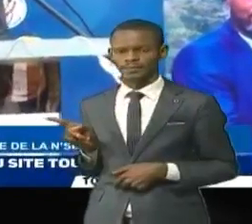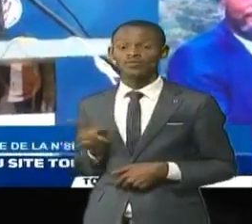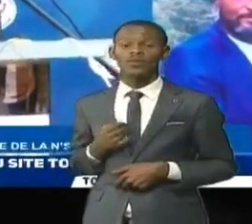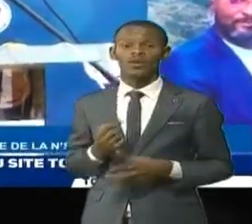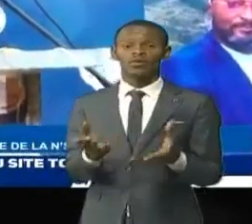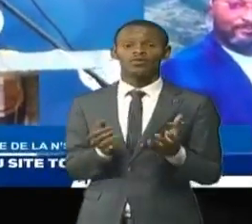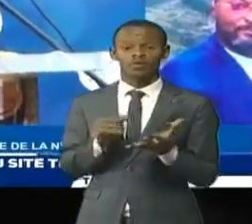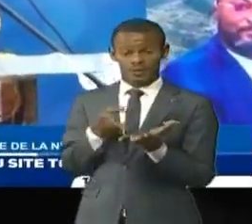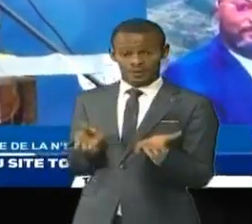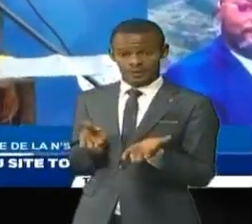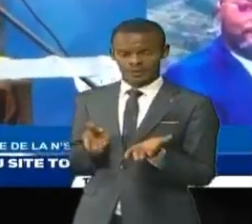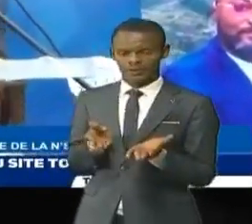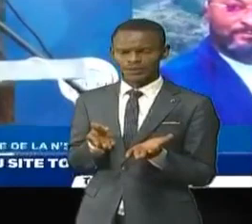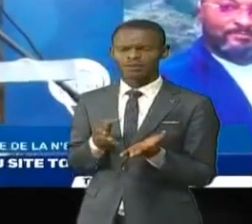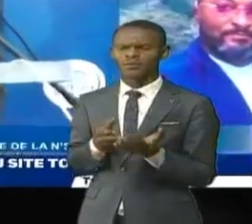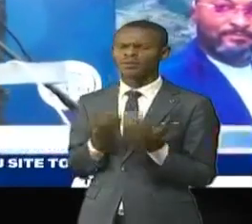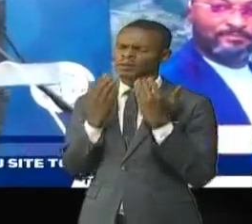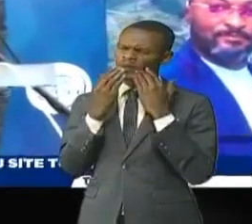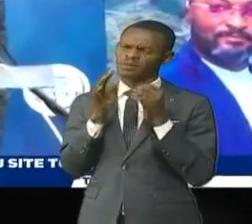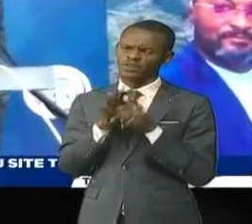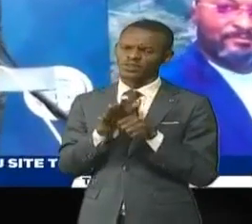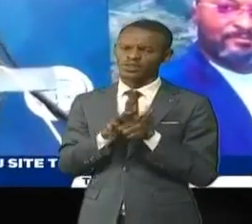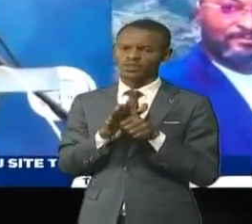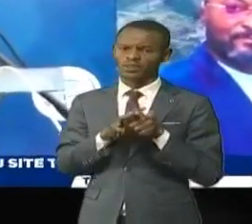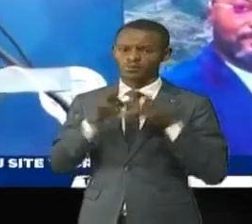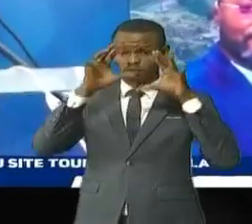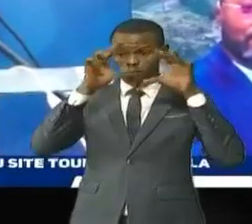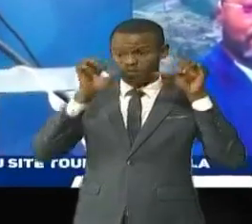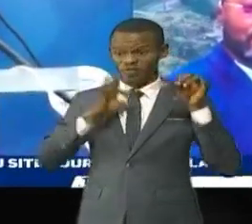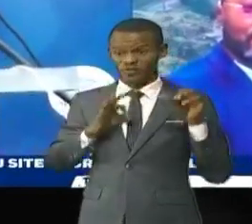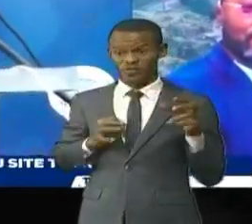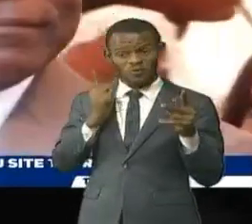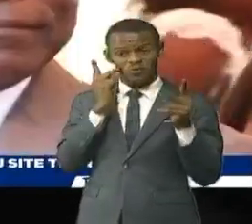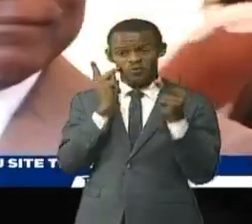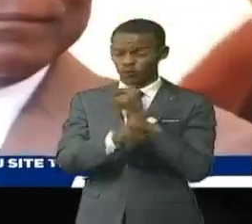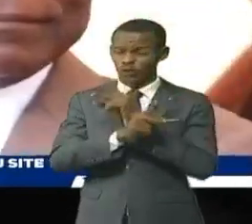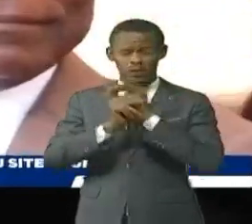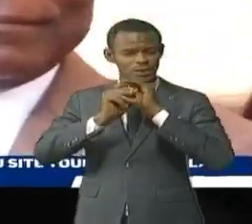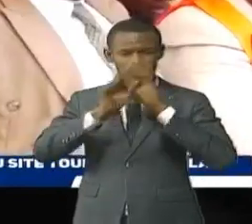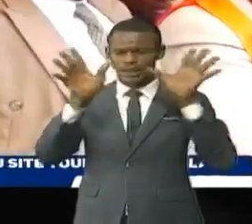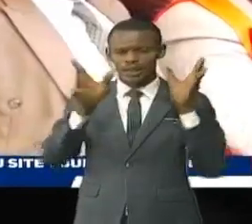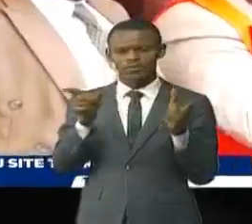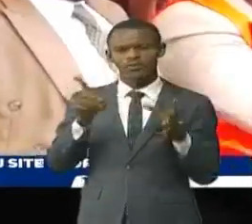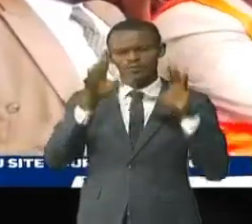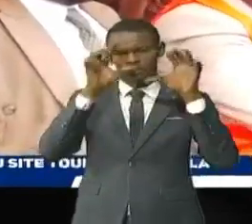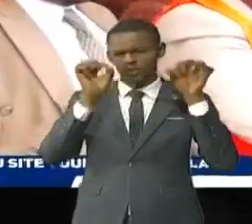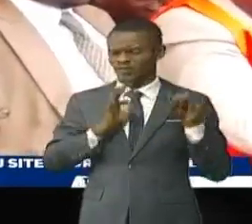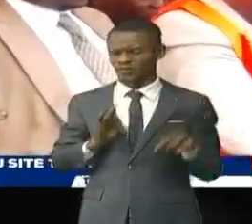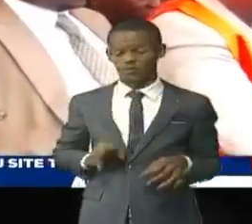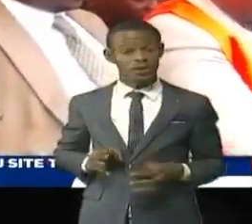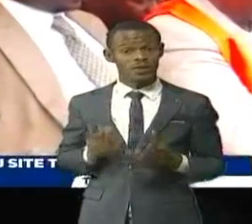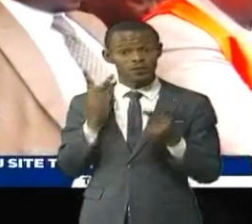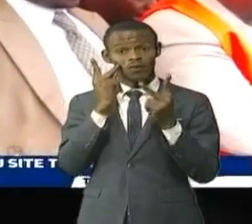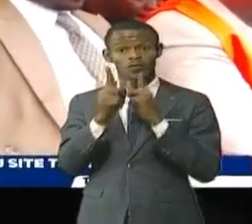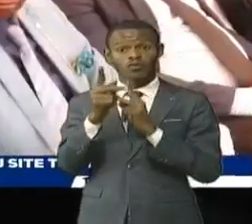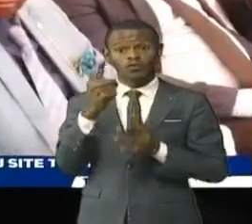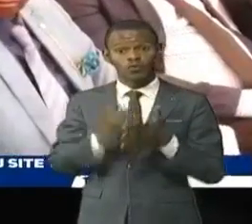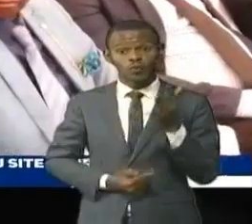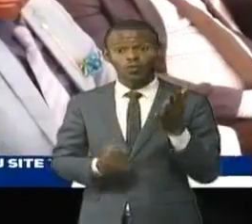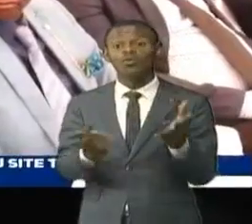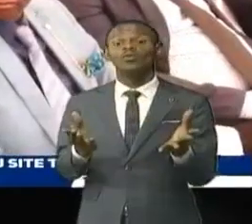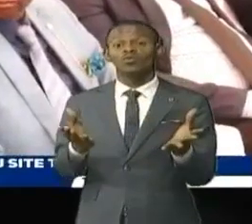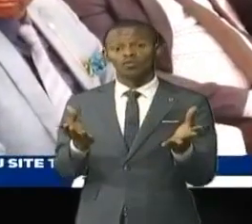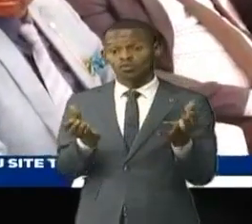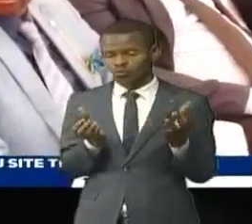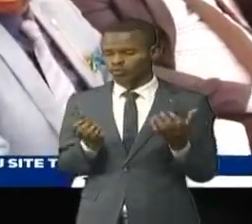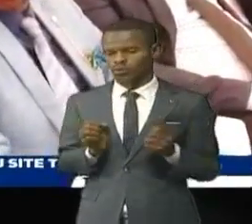vision clairvoyante de son Excellence Monsieur le Président de la République, Félix Antoine Tshisekedi Tshilombo,